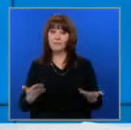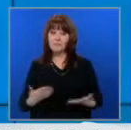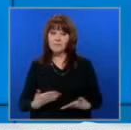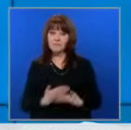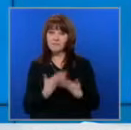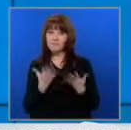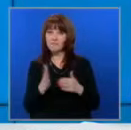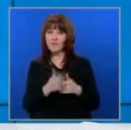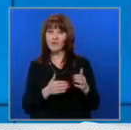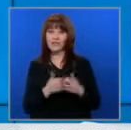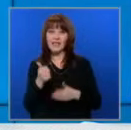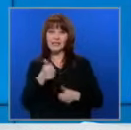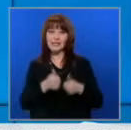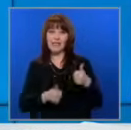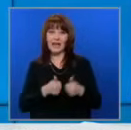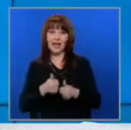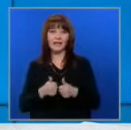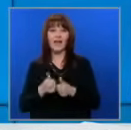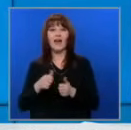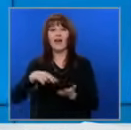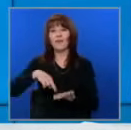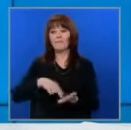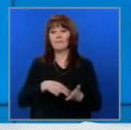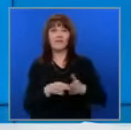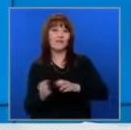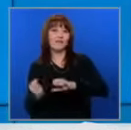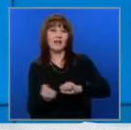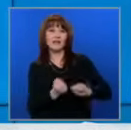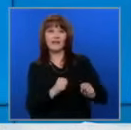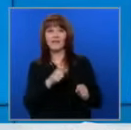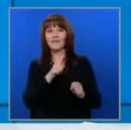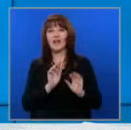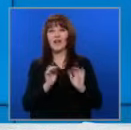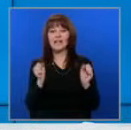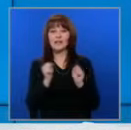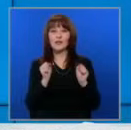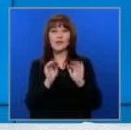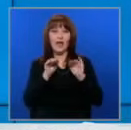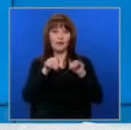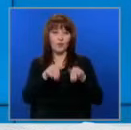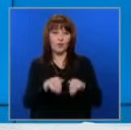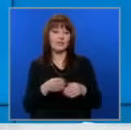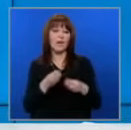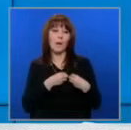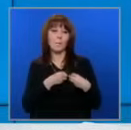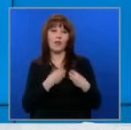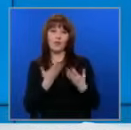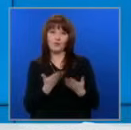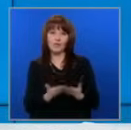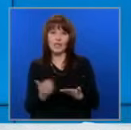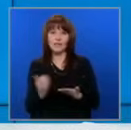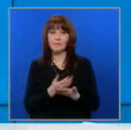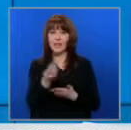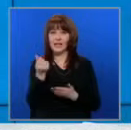Любители и професионални състезатели по фигурно парзаляне караха кънки в Зимния дворец с благотворителна кауза. Те